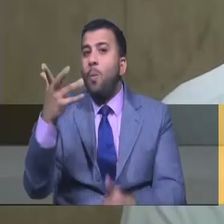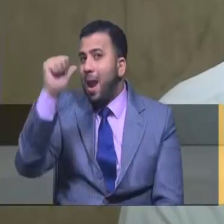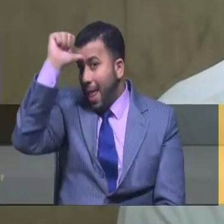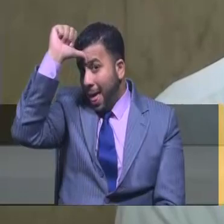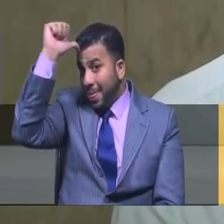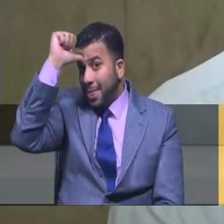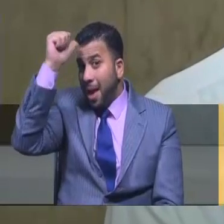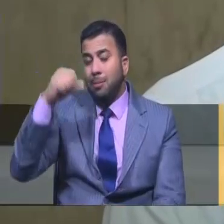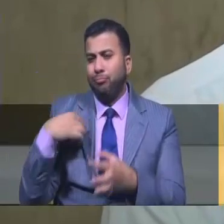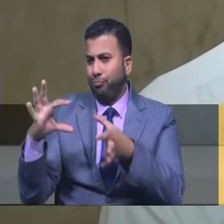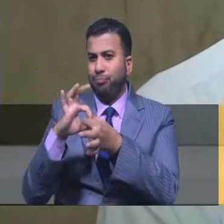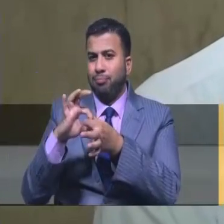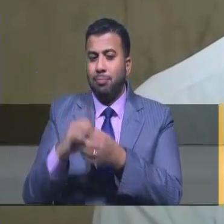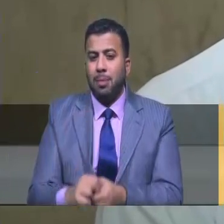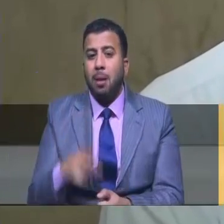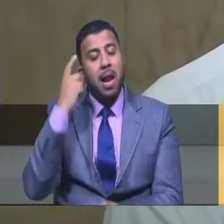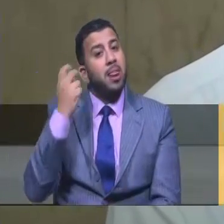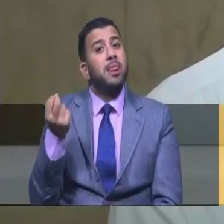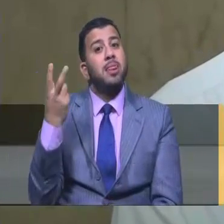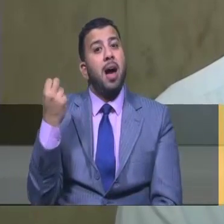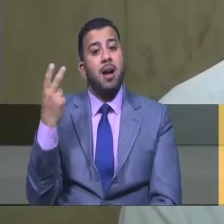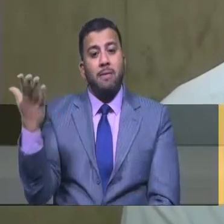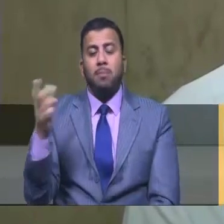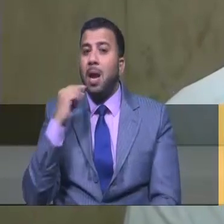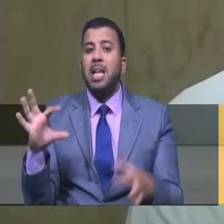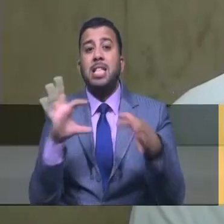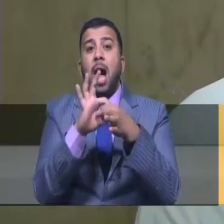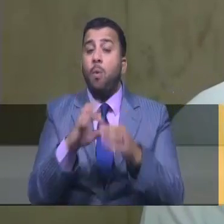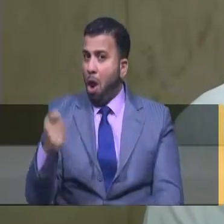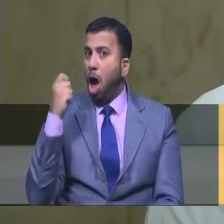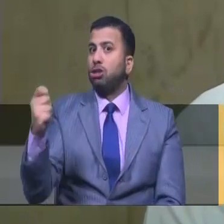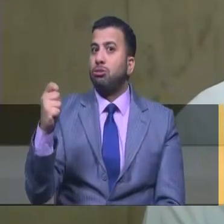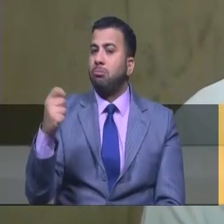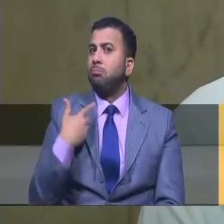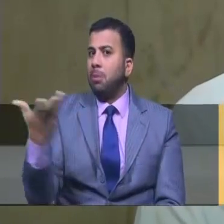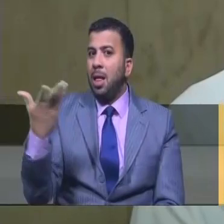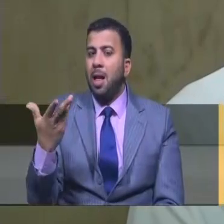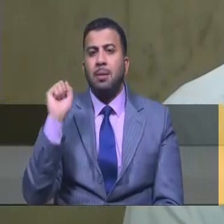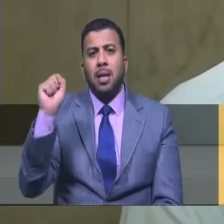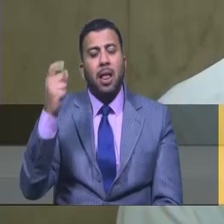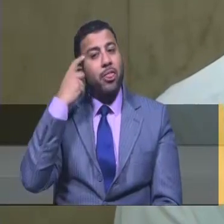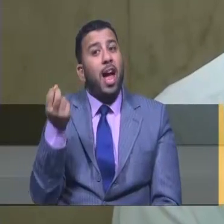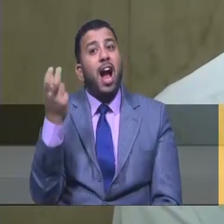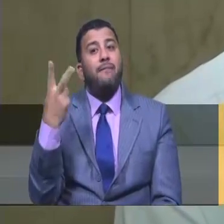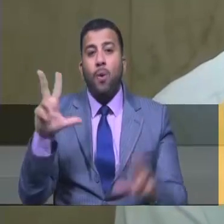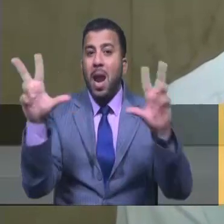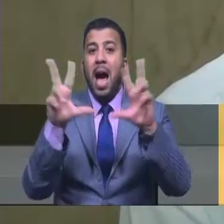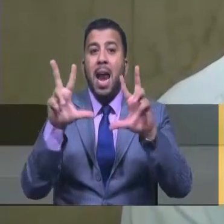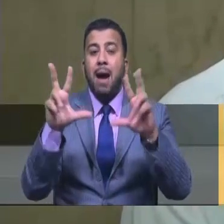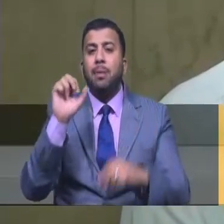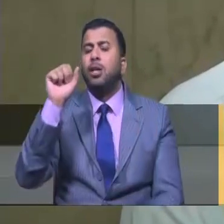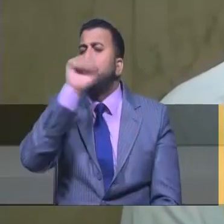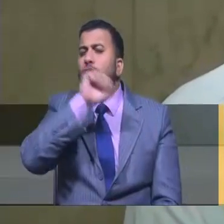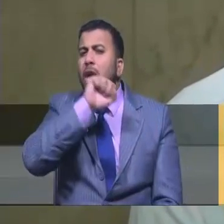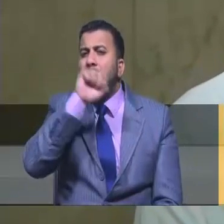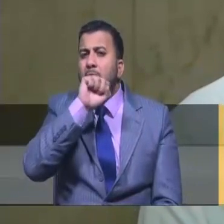الهند، وبشأن الثقافة فهناك تعاون وثيق ما بين دائرة الثقافة والإعلام، حيث تبنت إمارة